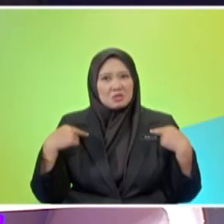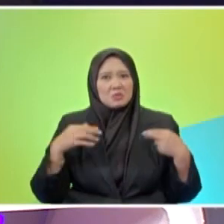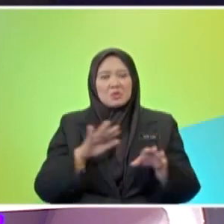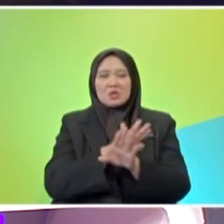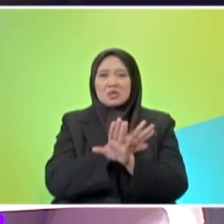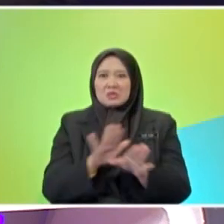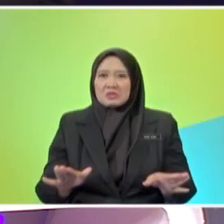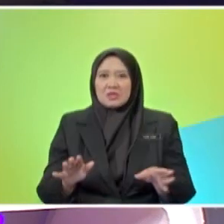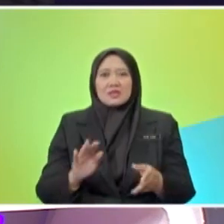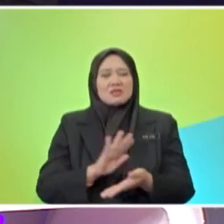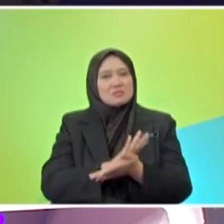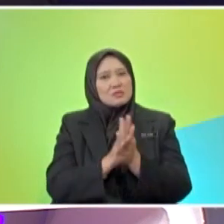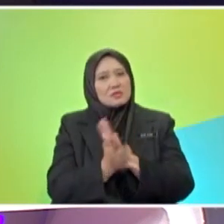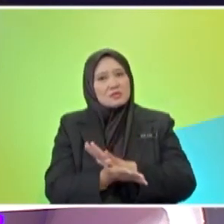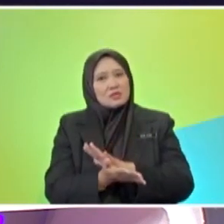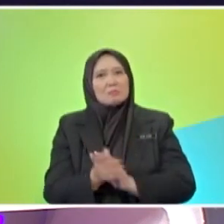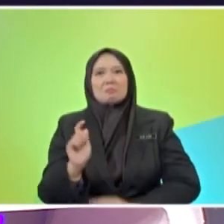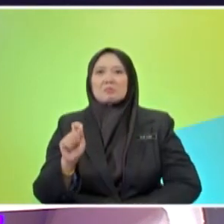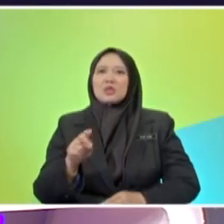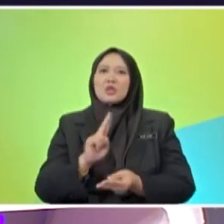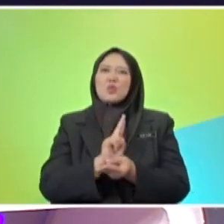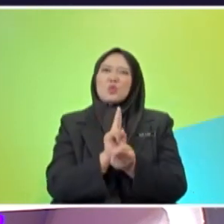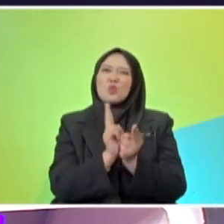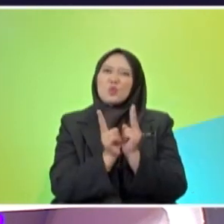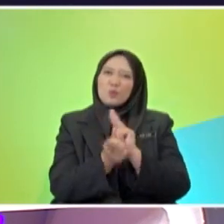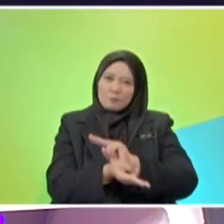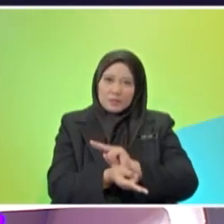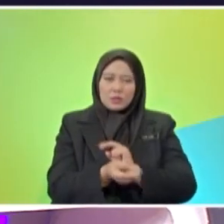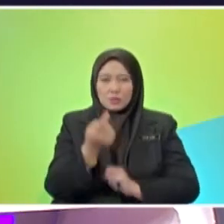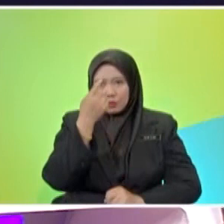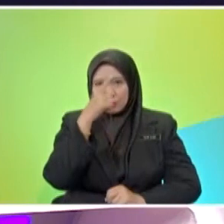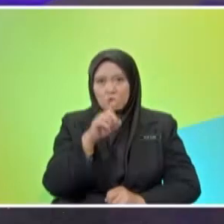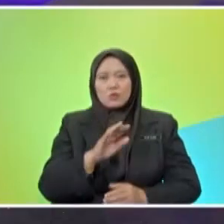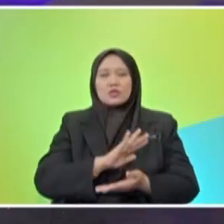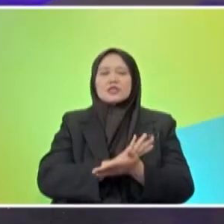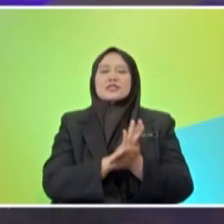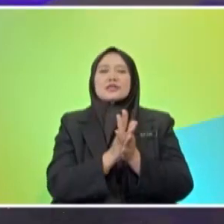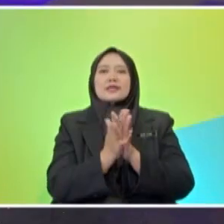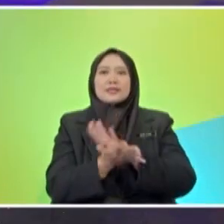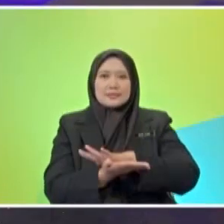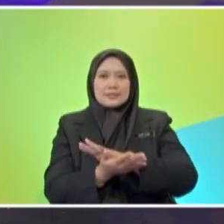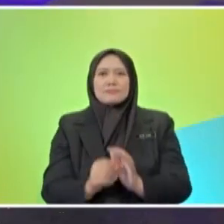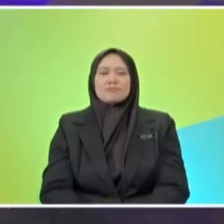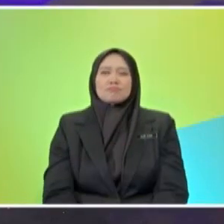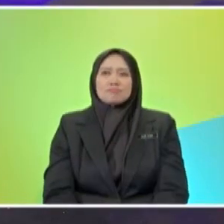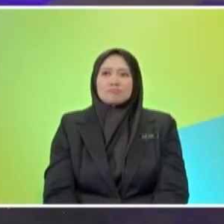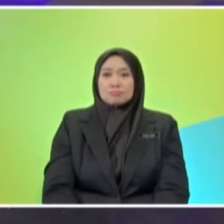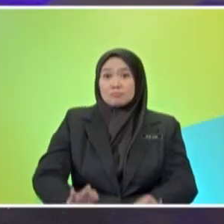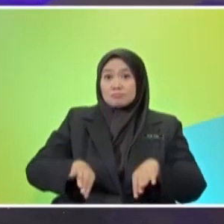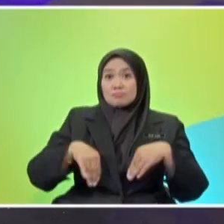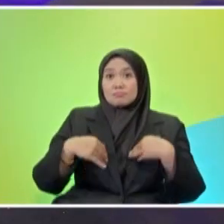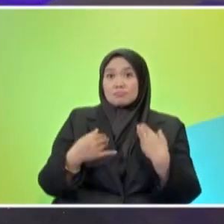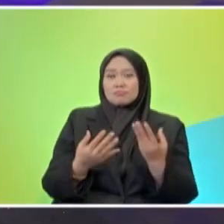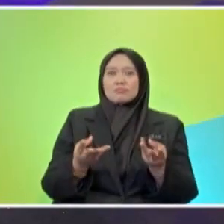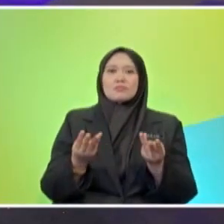carta alih Ifan lah. Okey, jom kita tengok untuk projek Irfan ni. Baik. Macam mana kita nak uji, cikgu? Caranya? So,